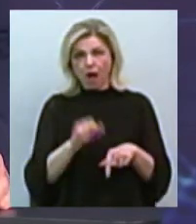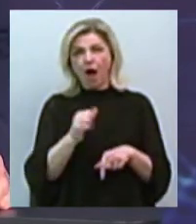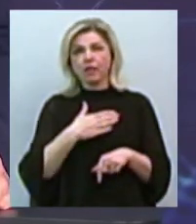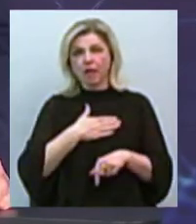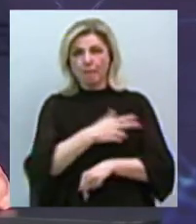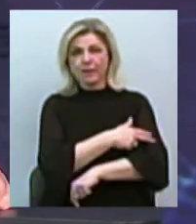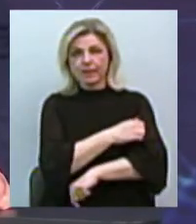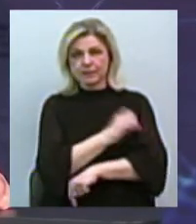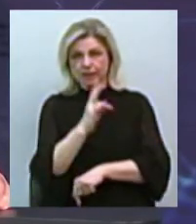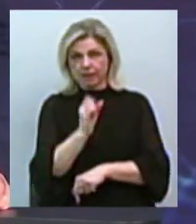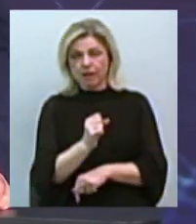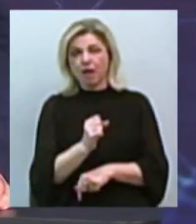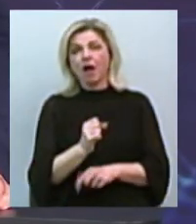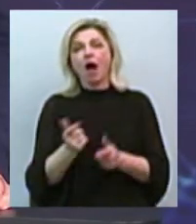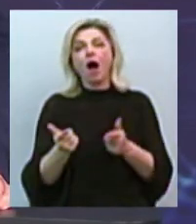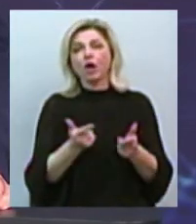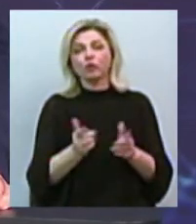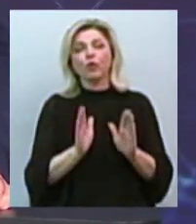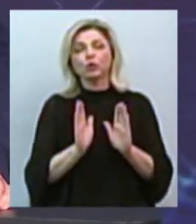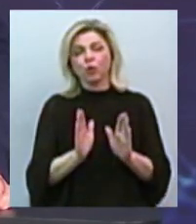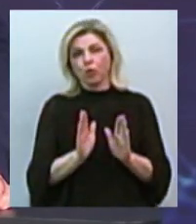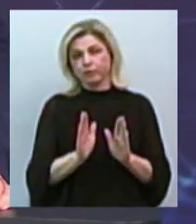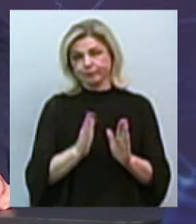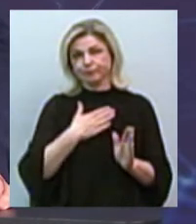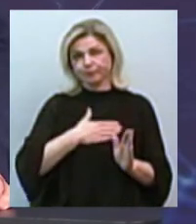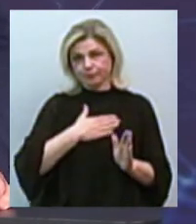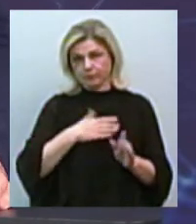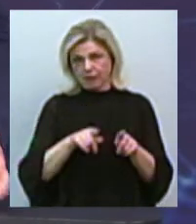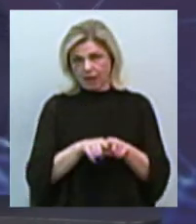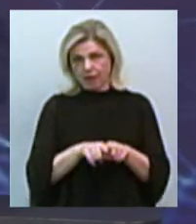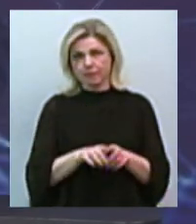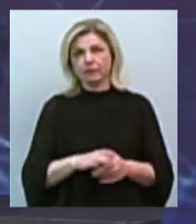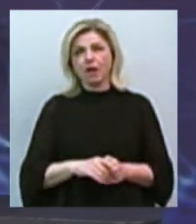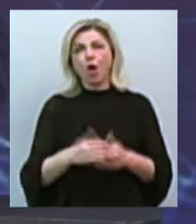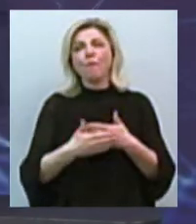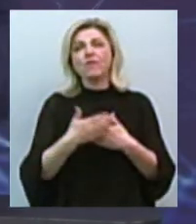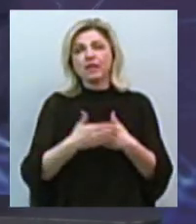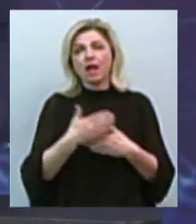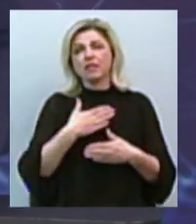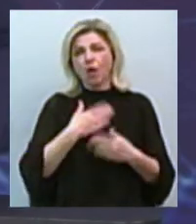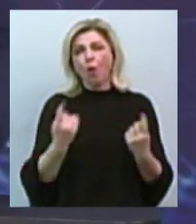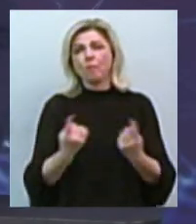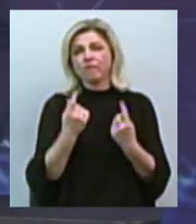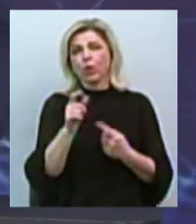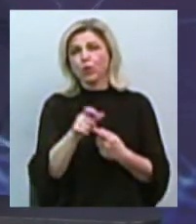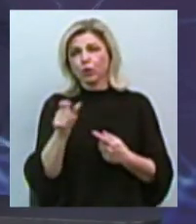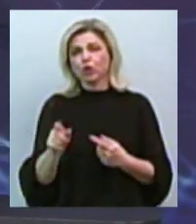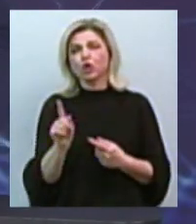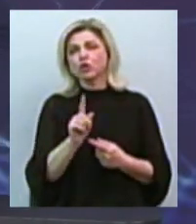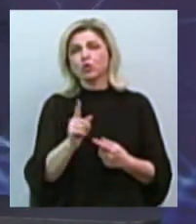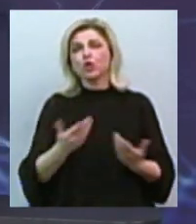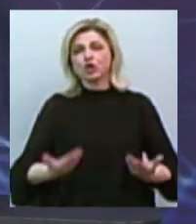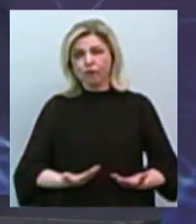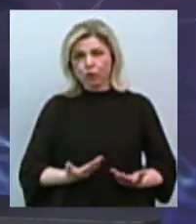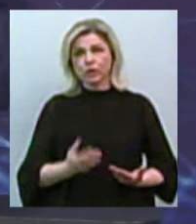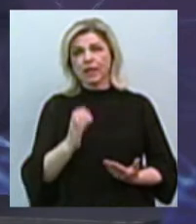медицина, как мы с вами понимаем, готова только относительно к подобным вещам. Поэтому обвинять наших обыкновенных граждан, которые живут с колес,